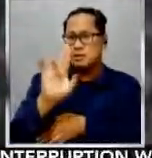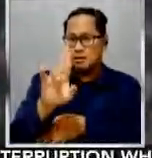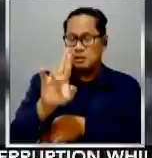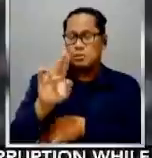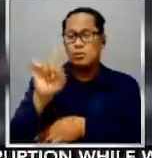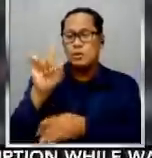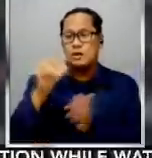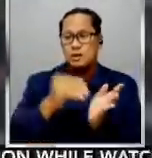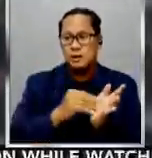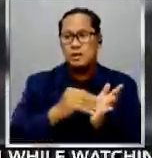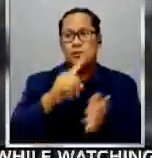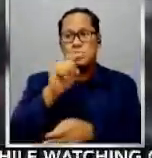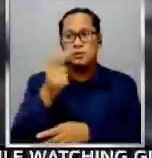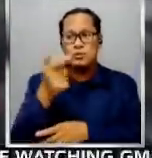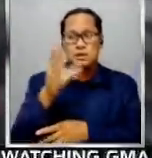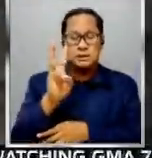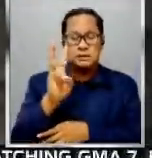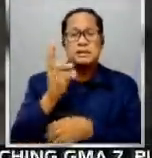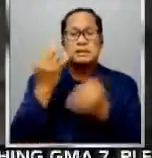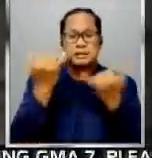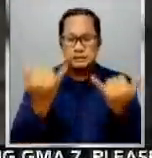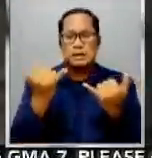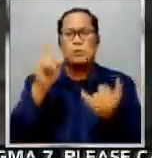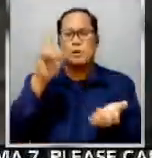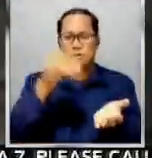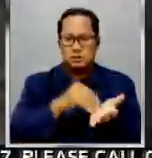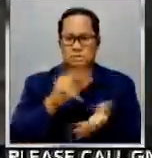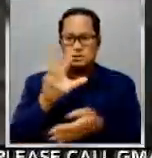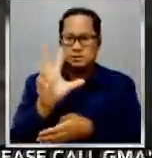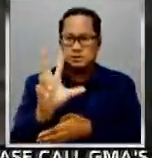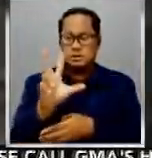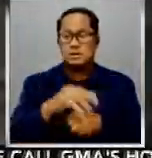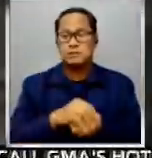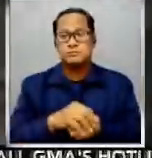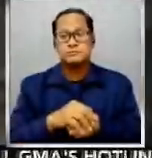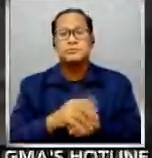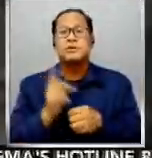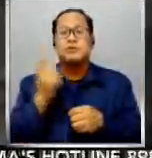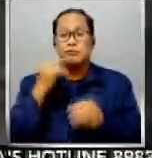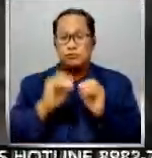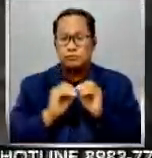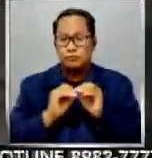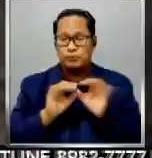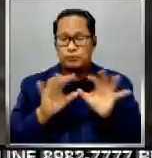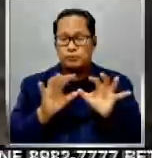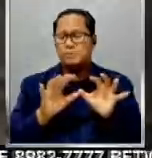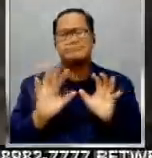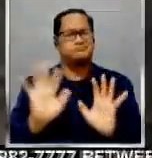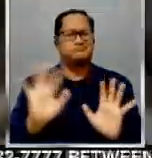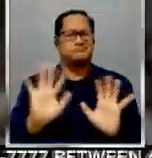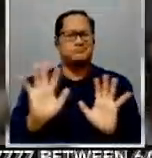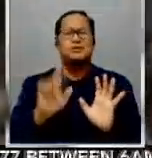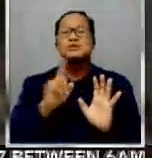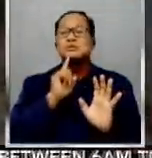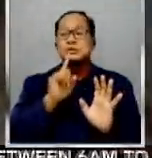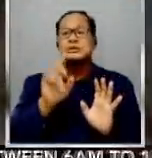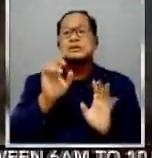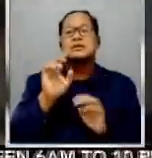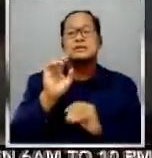1,126, 1,003 na lamang ito. Ang reproduction rate hindi sumipa ng malaki mula sa 0.66,